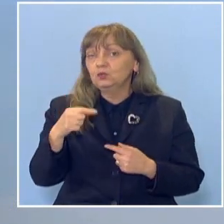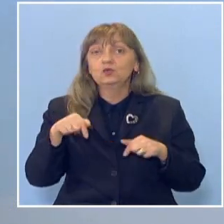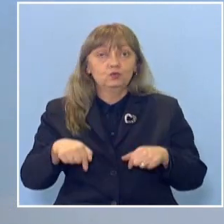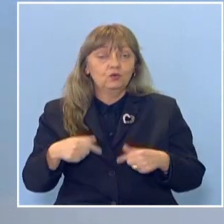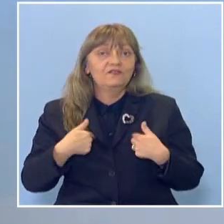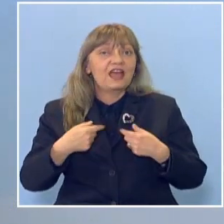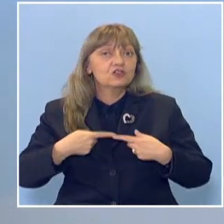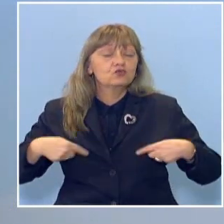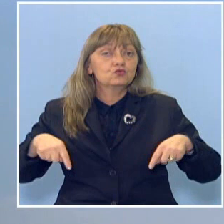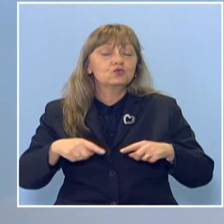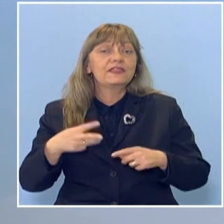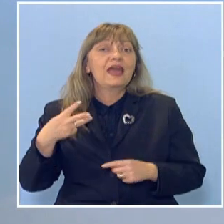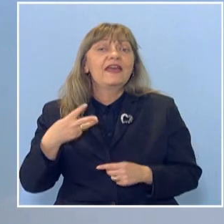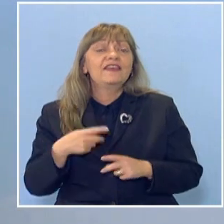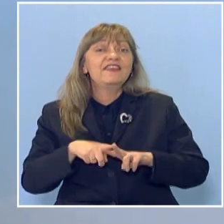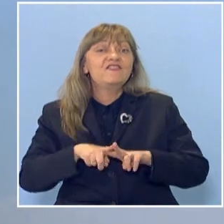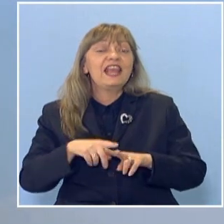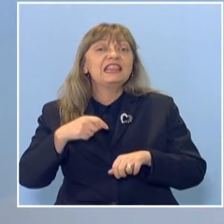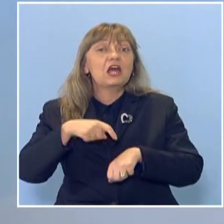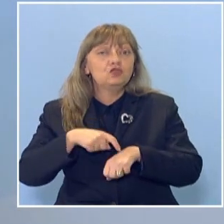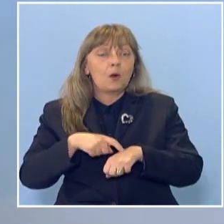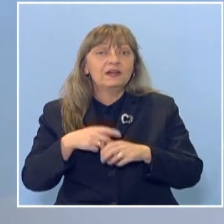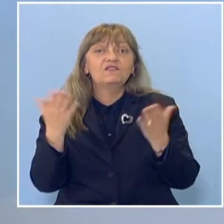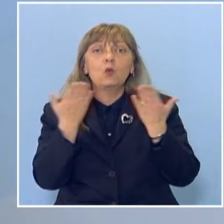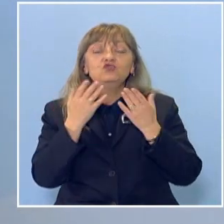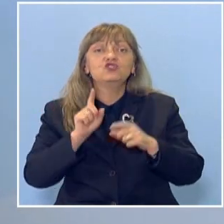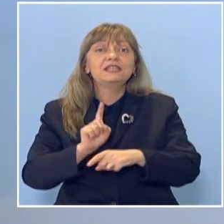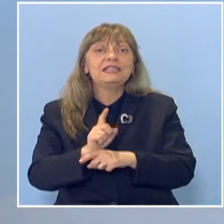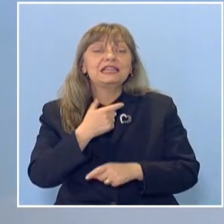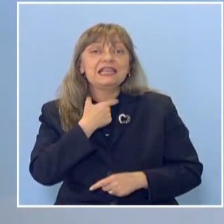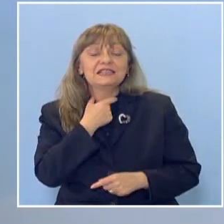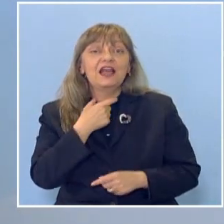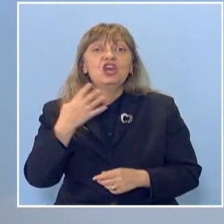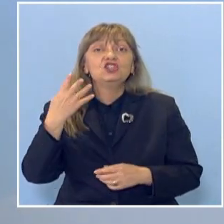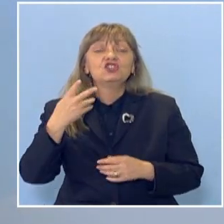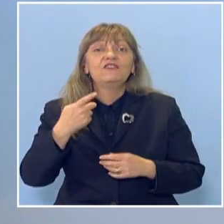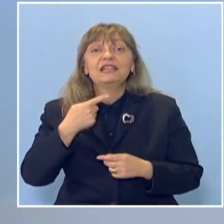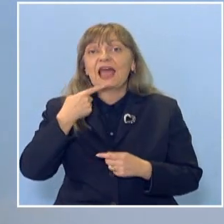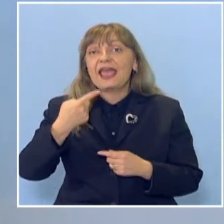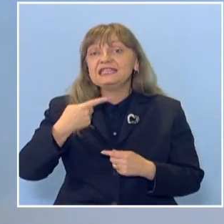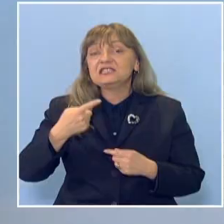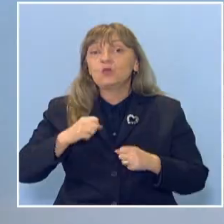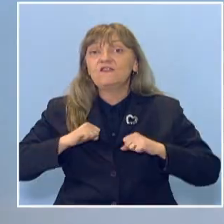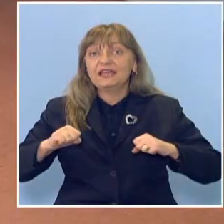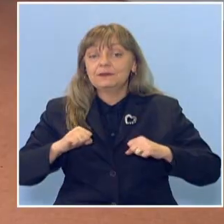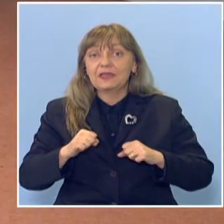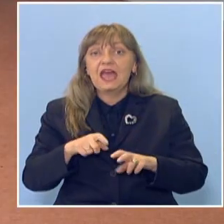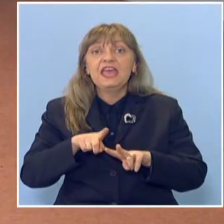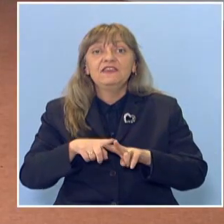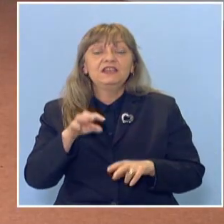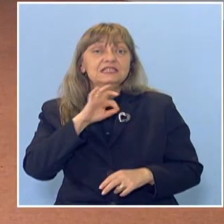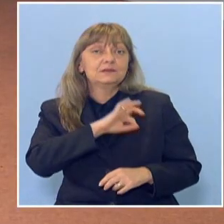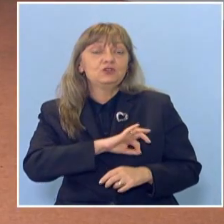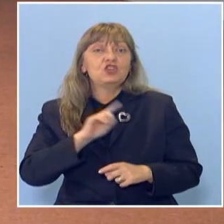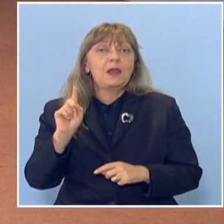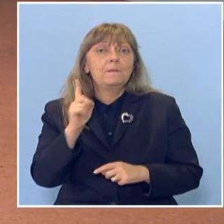е Евелина Добрева, ученичка в 11-ти клас в 4-та езикова гимназия Фредерика Жулио Кюри. Евелина спечели първо